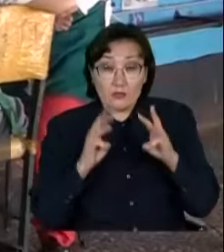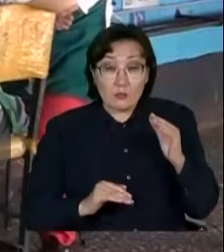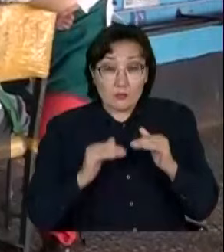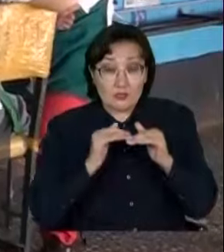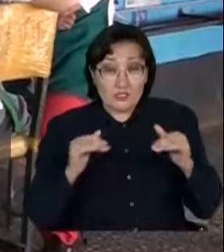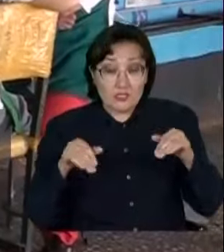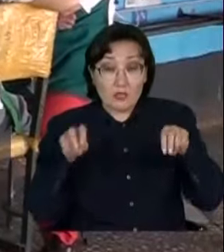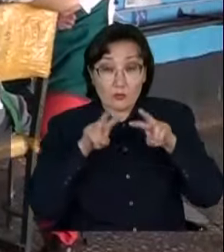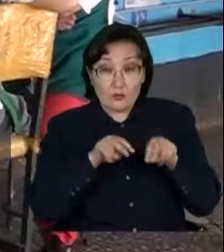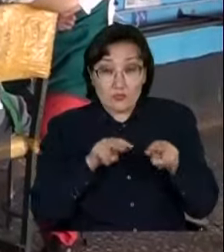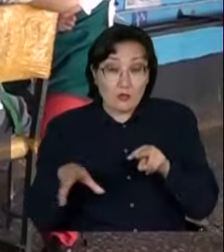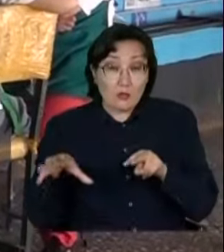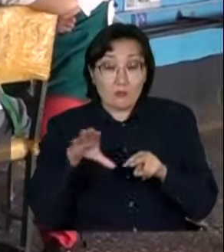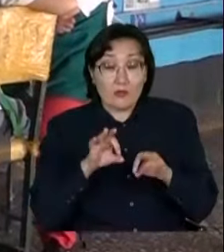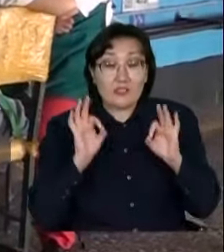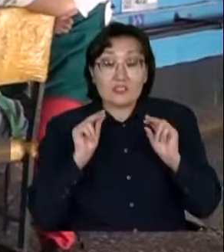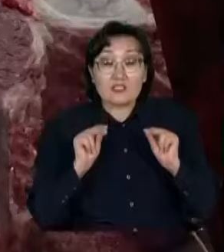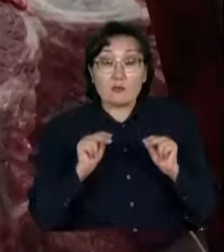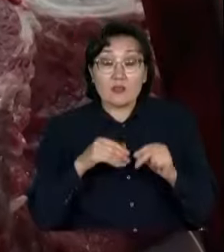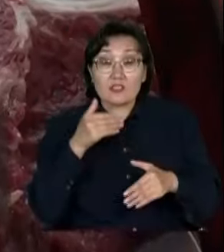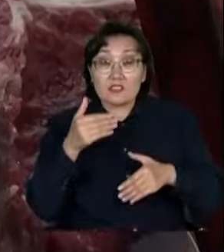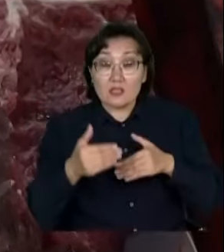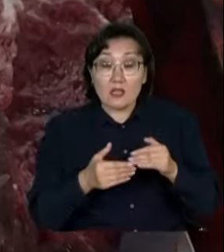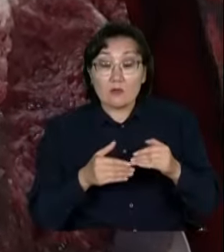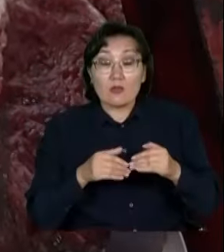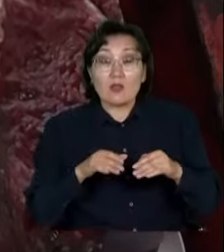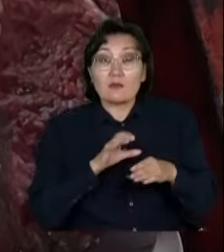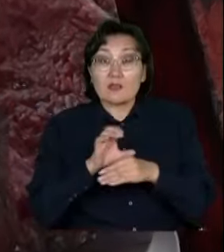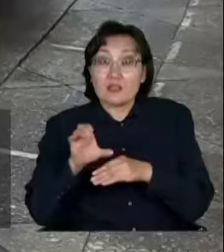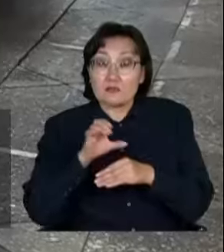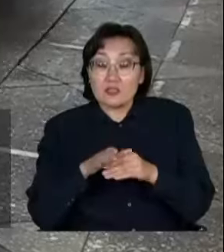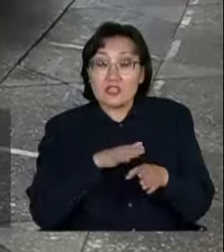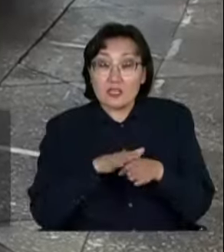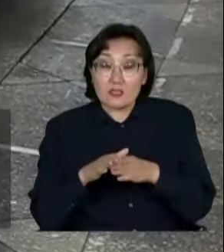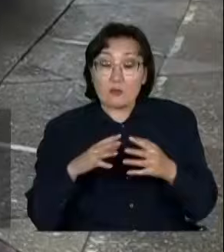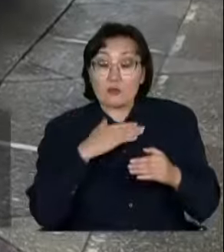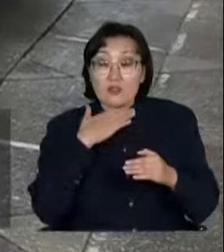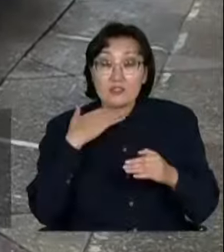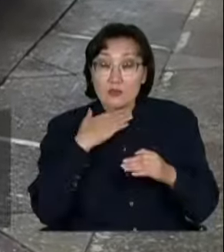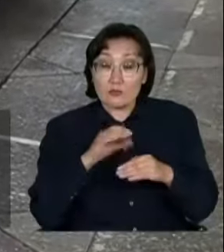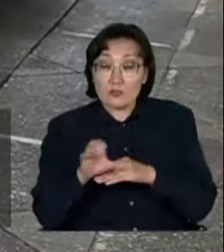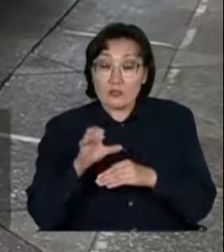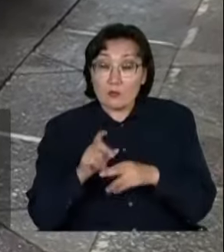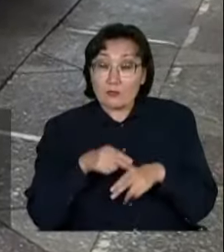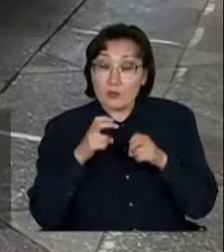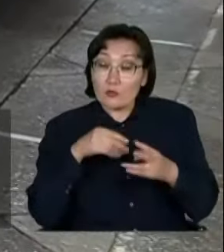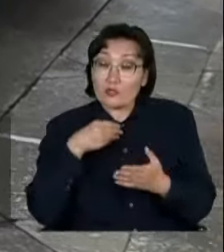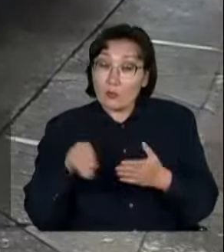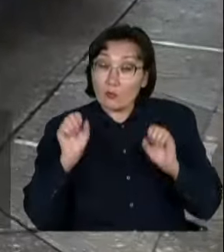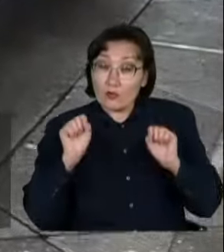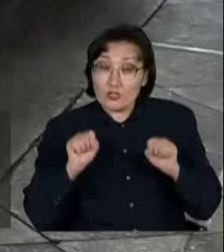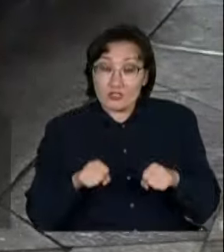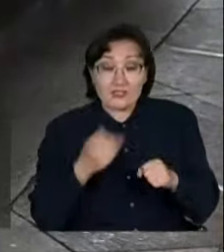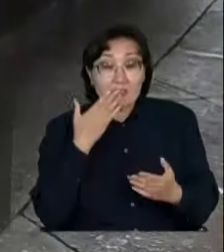контроля и прозрачности на всех этапах производства и реализации мясной продукции. Теперь проверить безопасность мяса при его покупке можно,